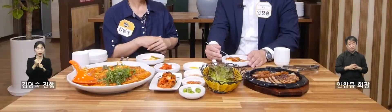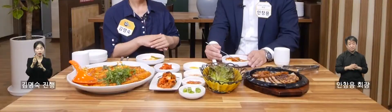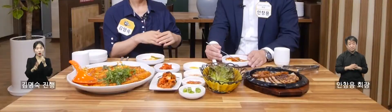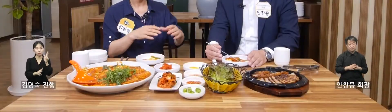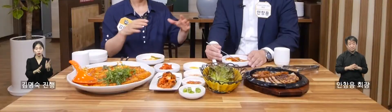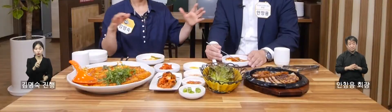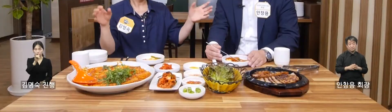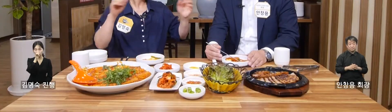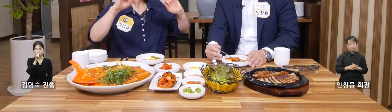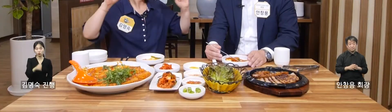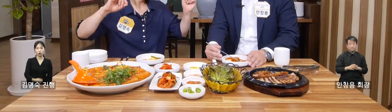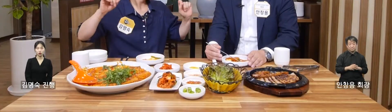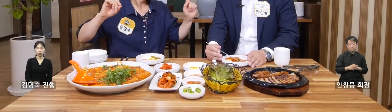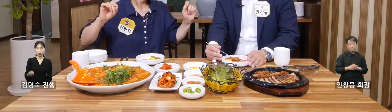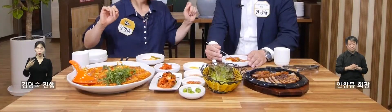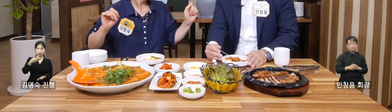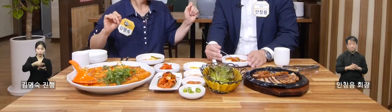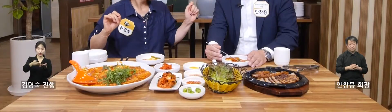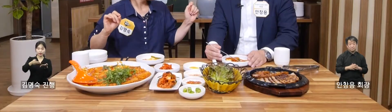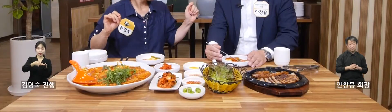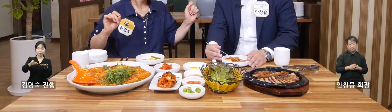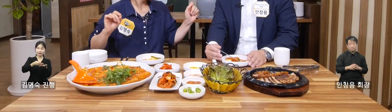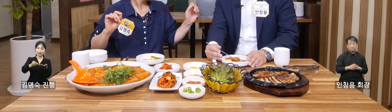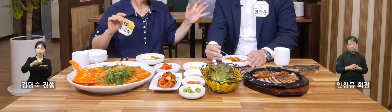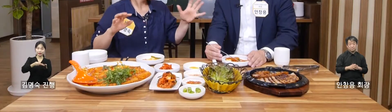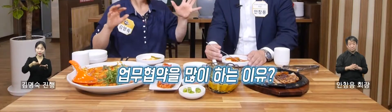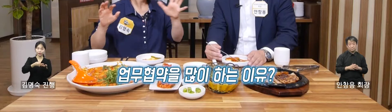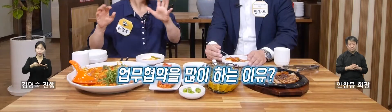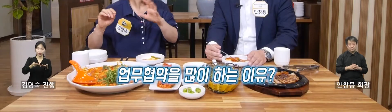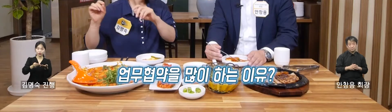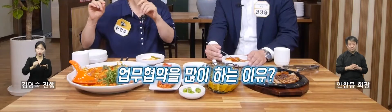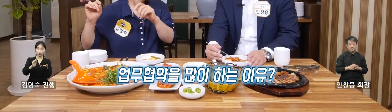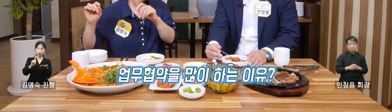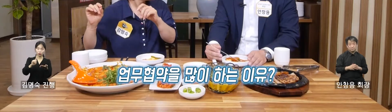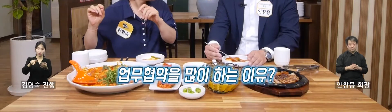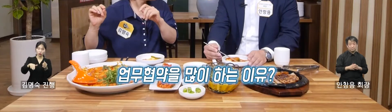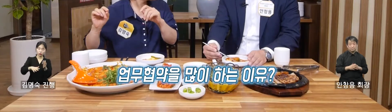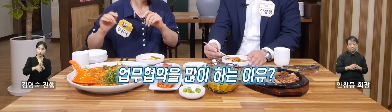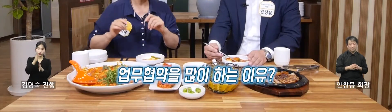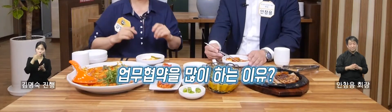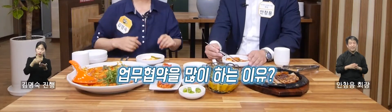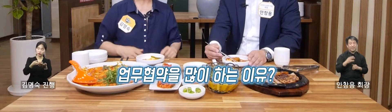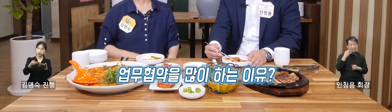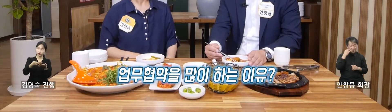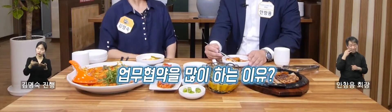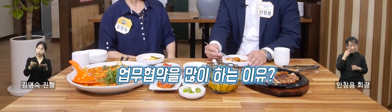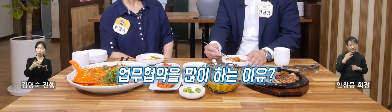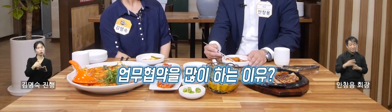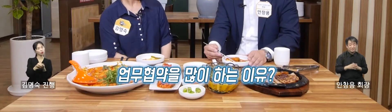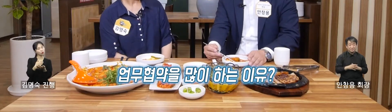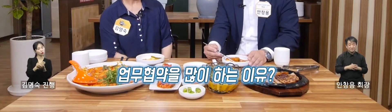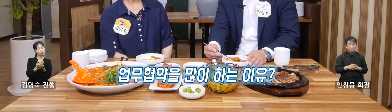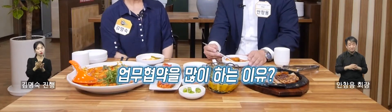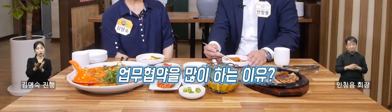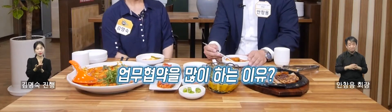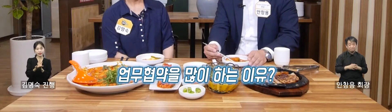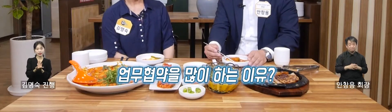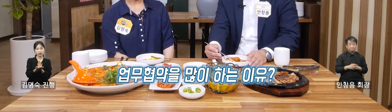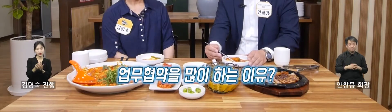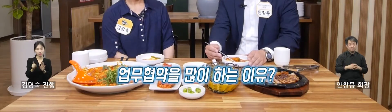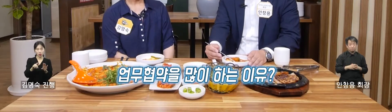예. 뭐 그림 뭐 에코 뭐 도시 그림 뭐 이런